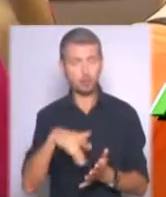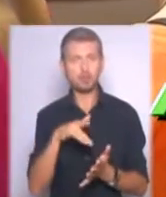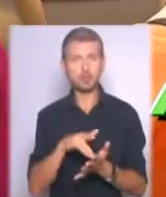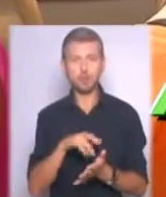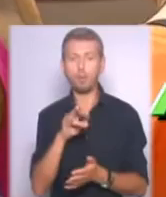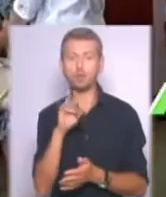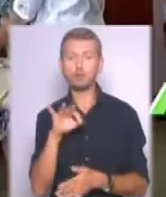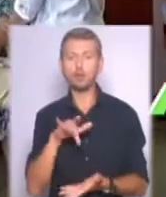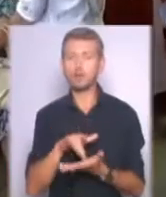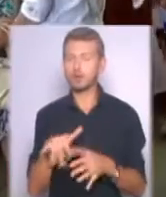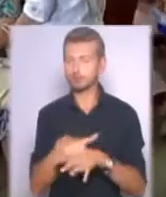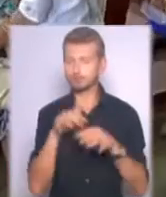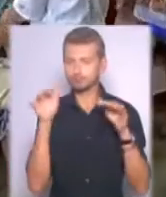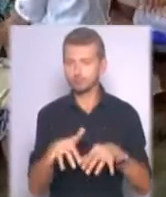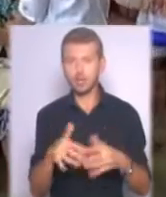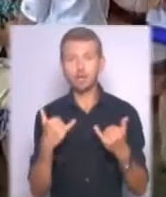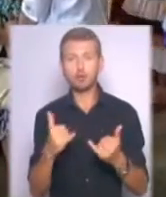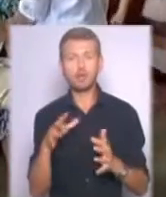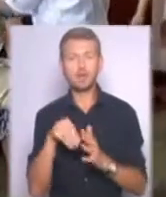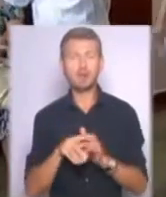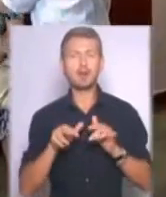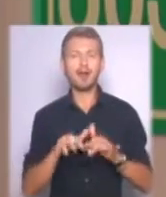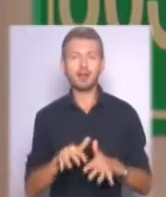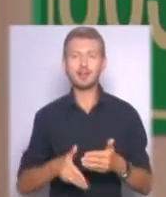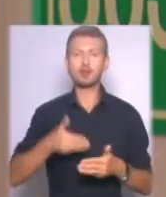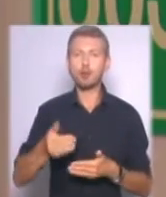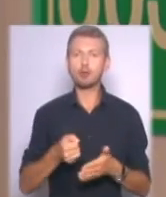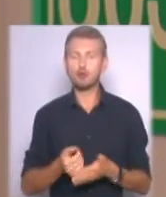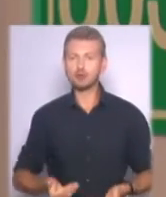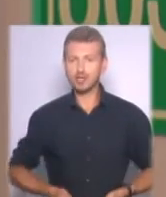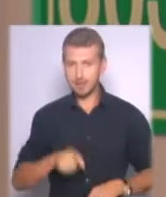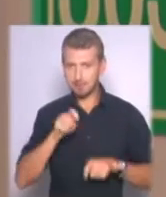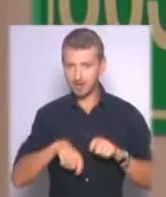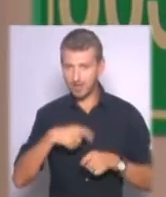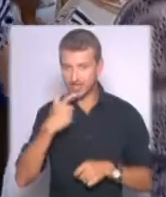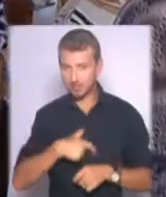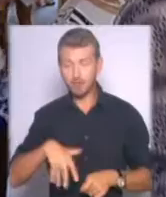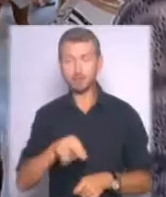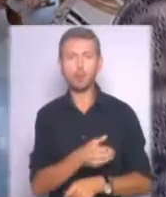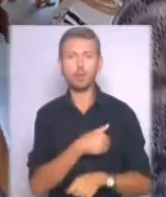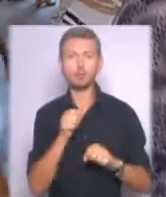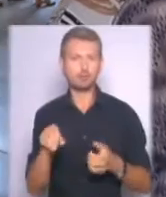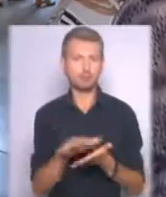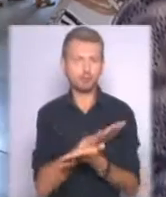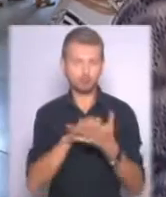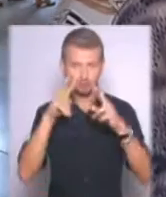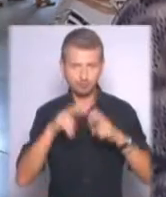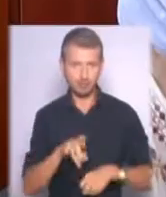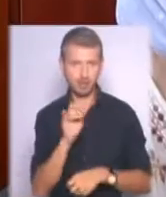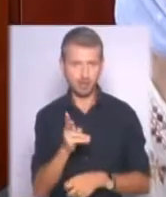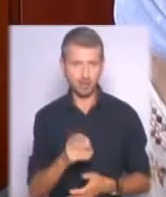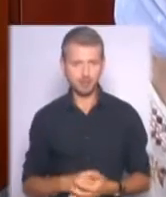не проштовхнутися. Сьогодні в рамках акції «Крок до життя. Перевір себе». Всі охочі можуть пройти безкоштовний скринінг на ракові